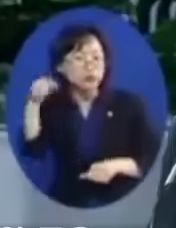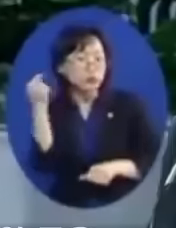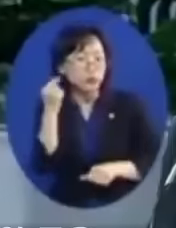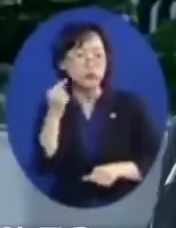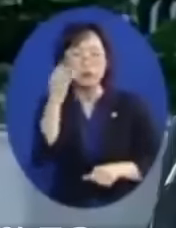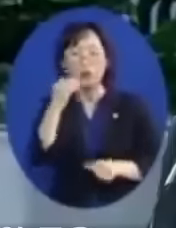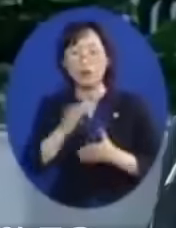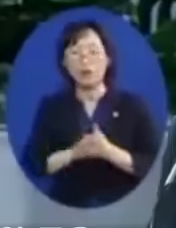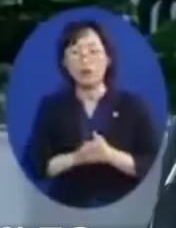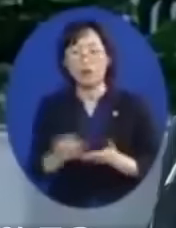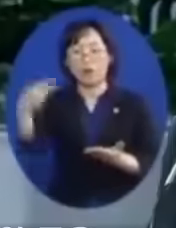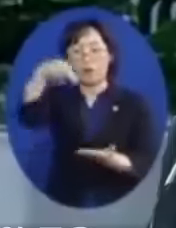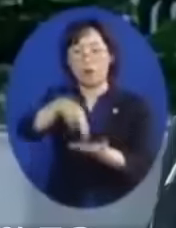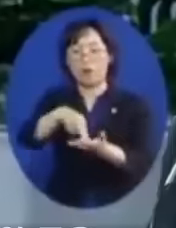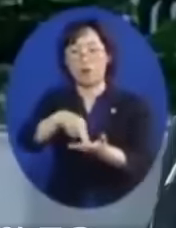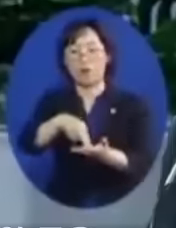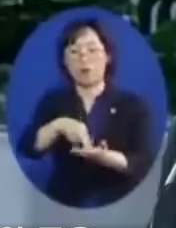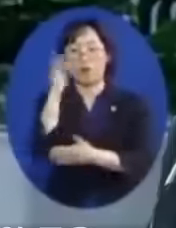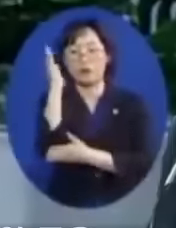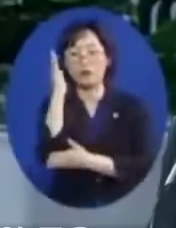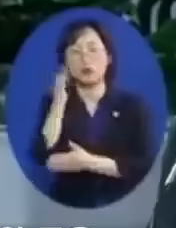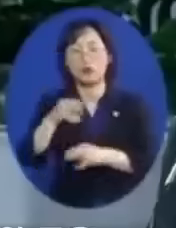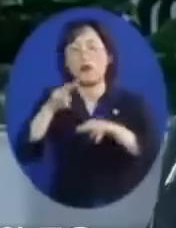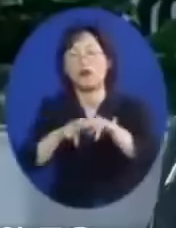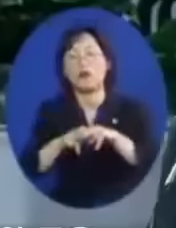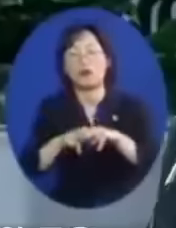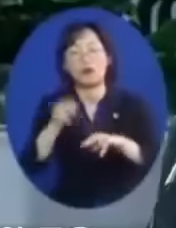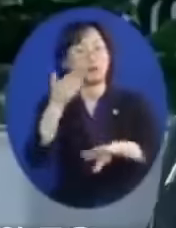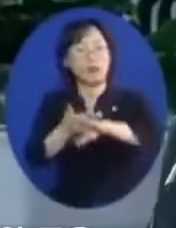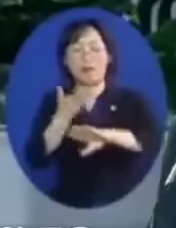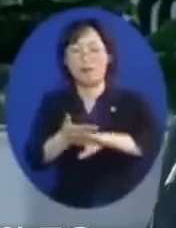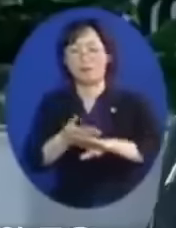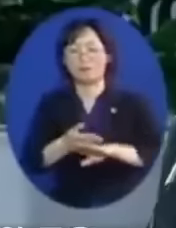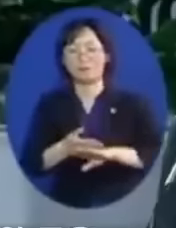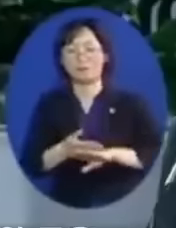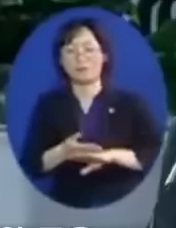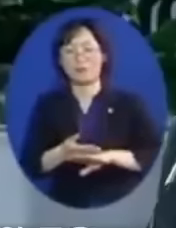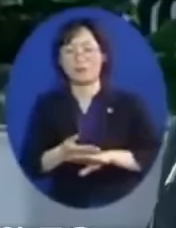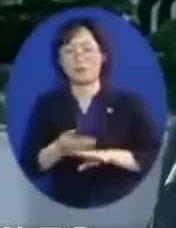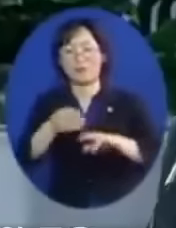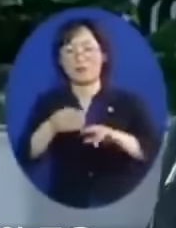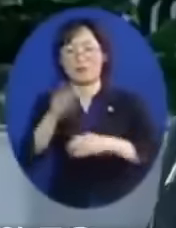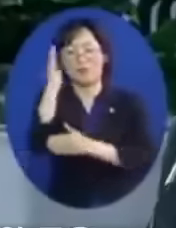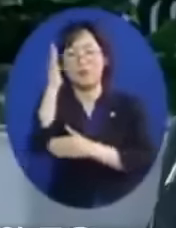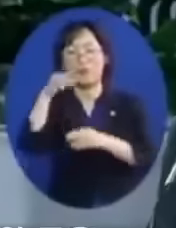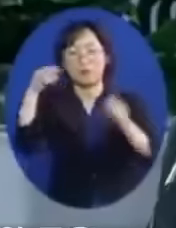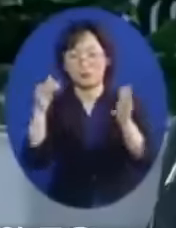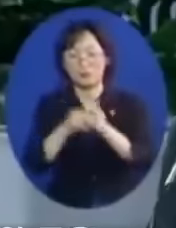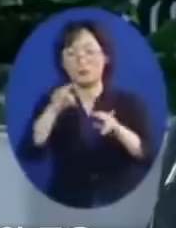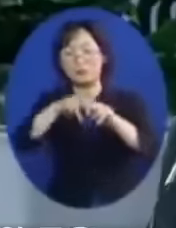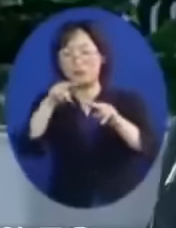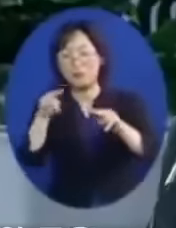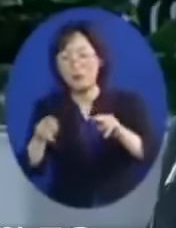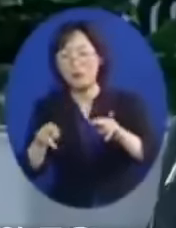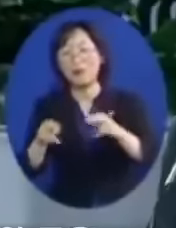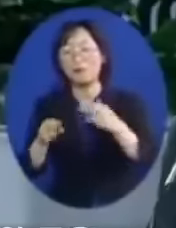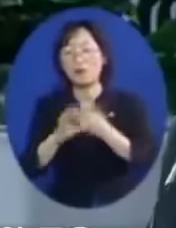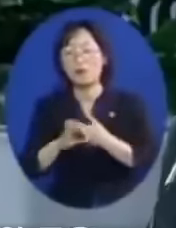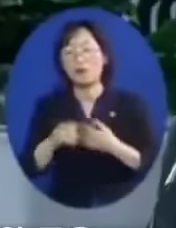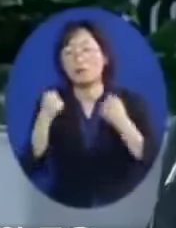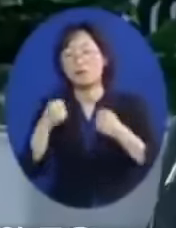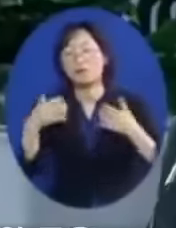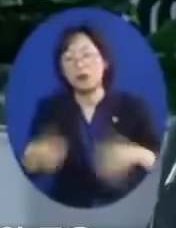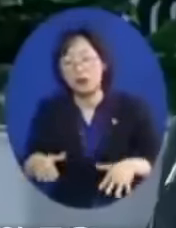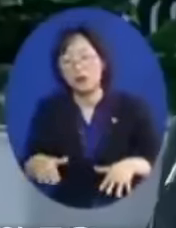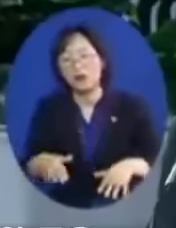강단에서 일어섰을 때하고 강단에 내려갈 조용기는 다른 사람이다. 강단에 내려갔을 때는 조용기가 내 힘으로 살기 때문에 힘이 없고